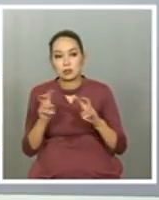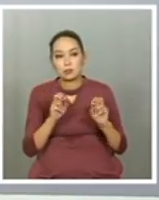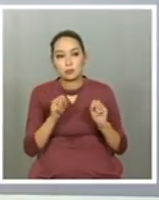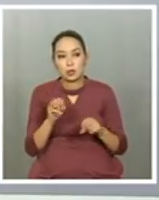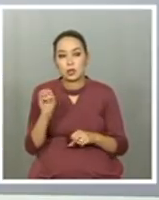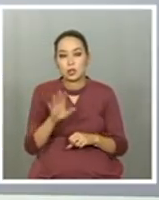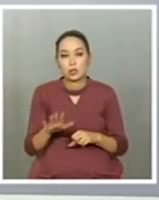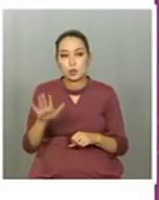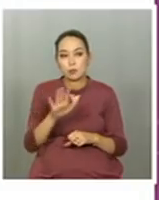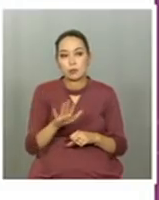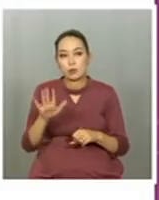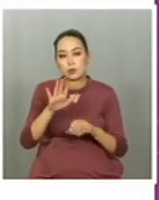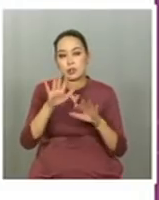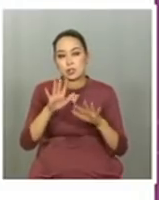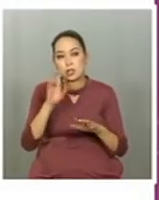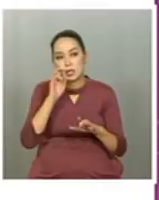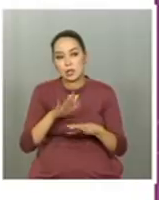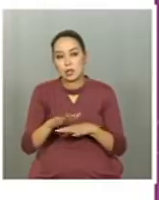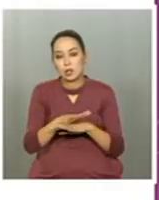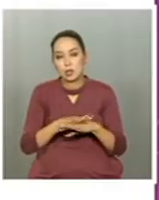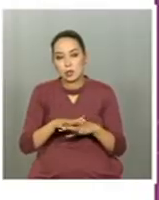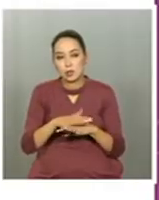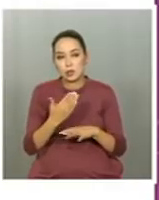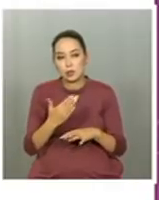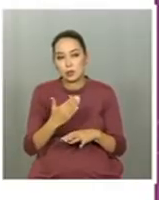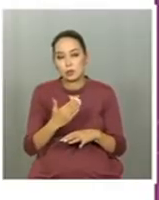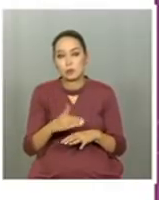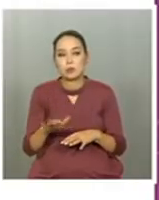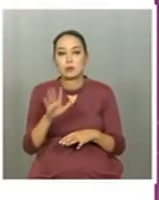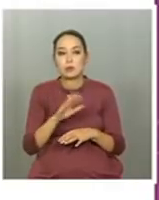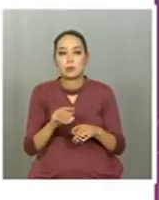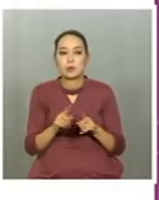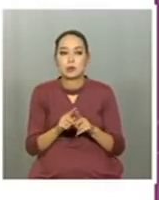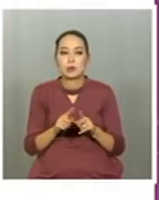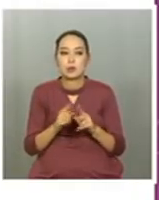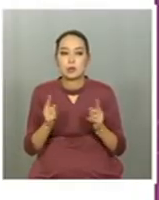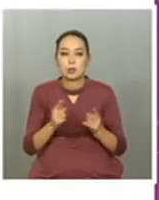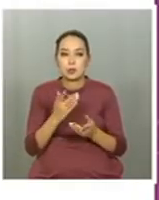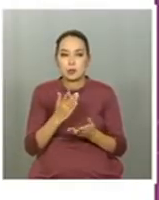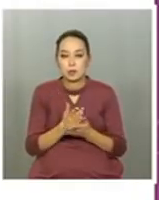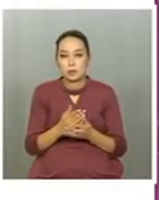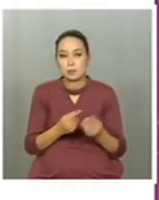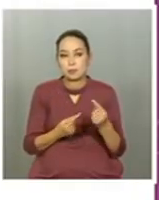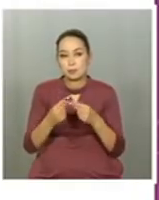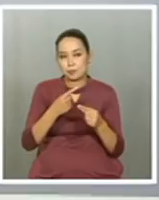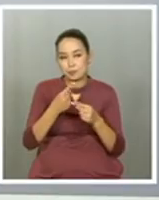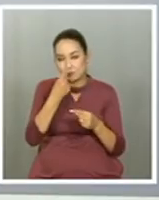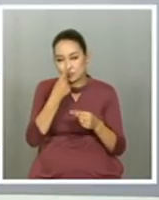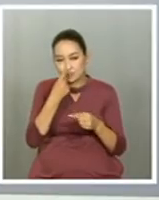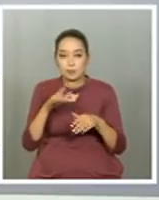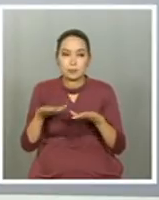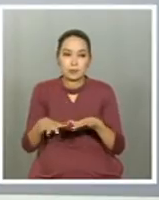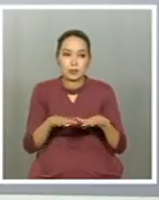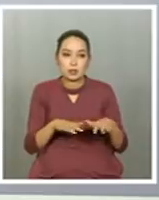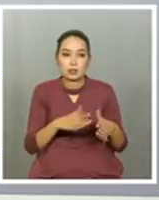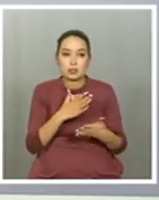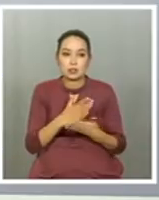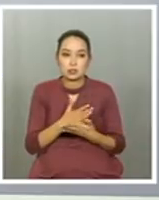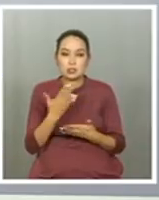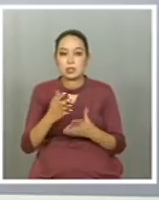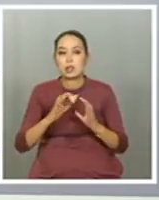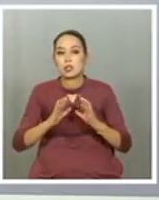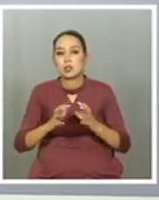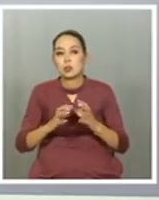аймағында орналасқан мемлекеттердің көпшілігінің аумағы шағын, олар бір-біріне жақын орналасқан, бұл олардың